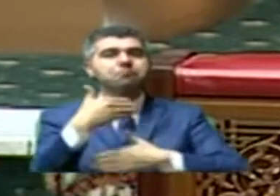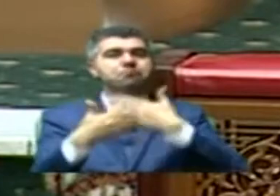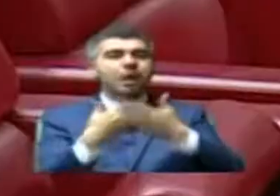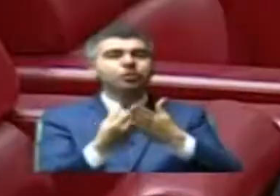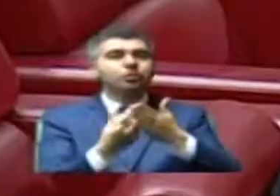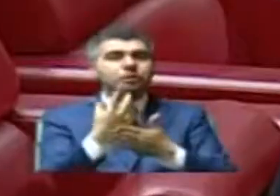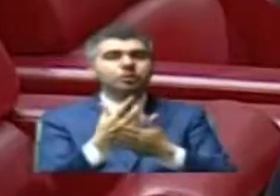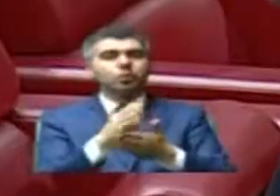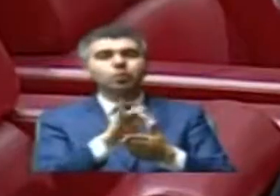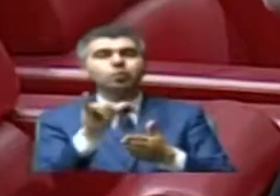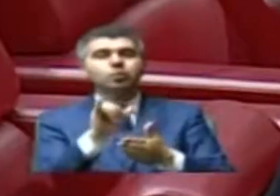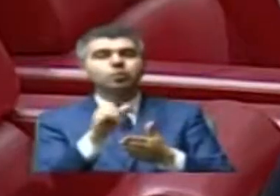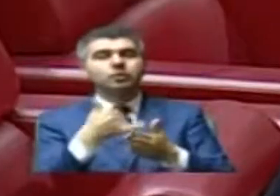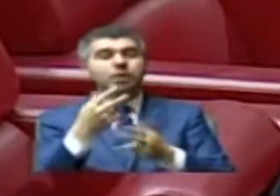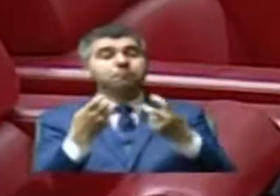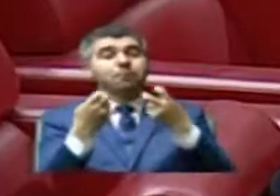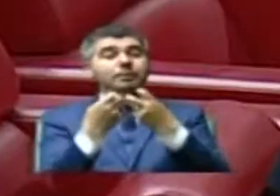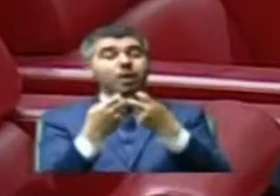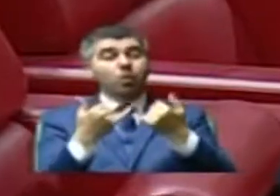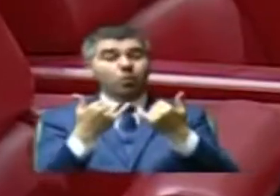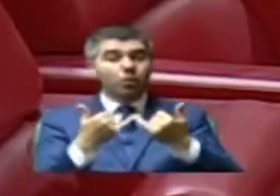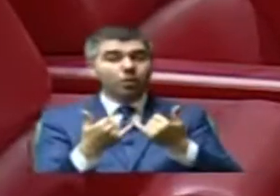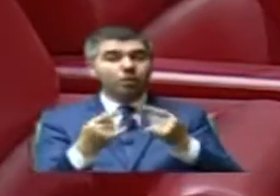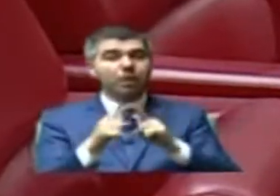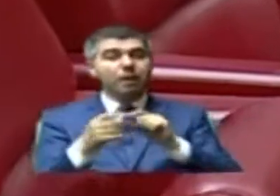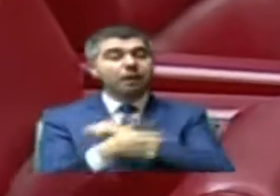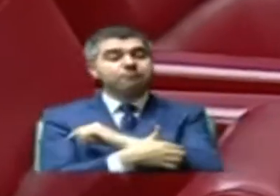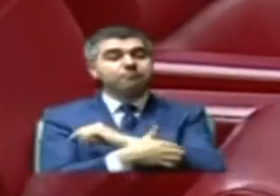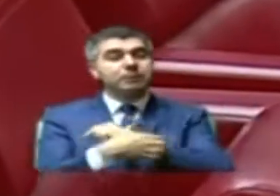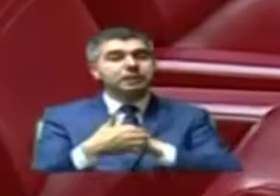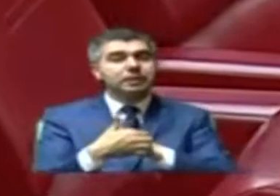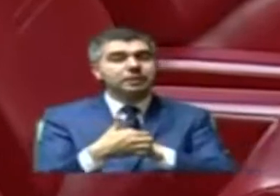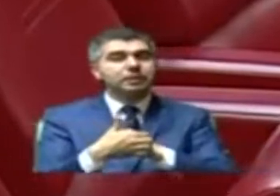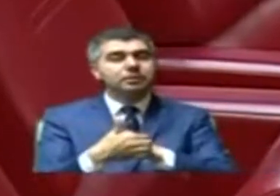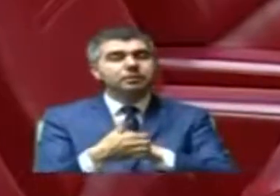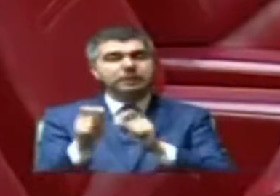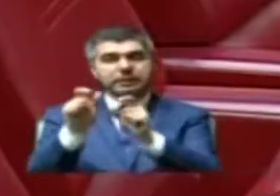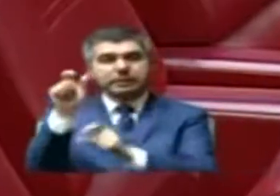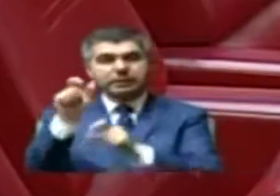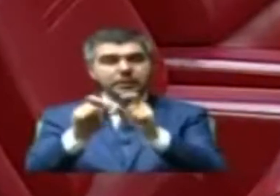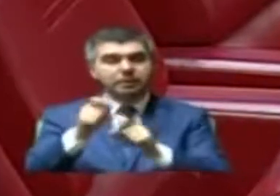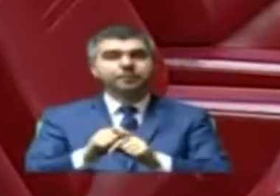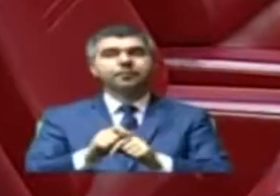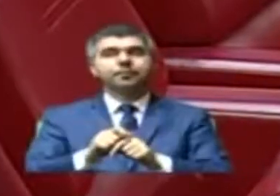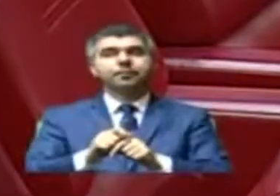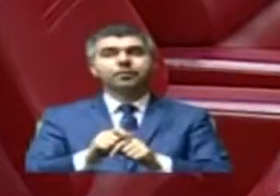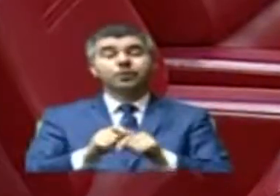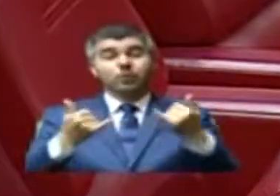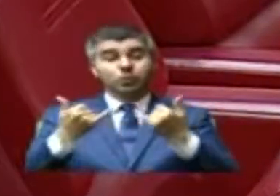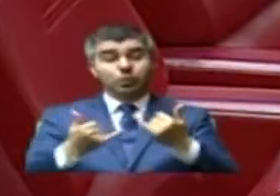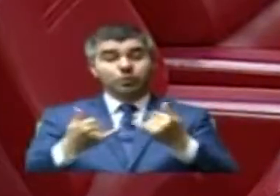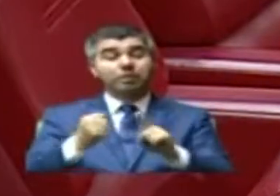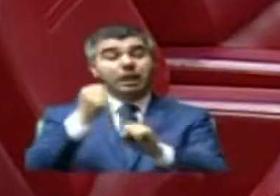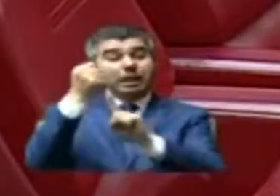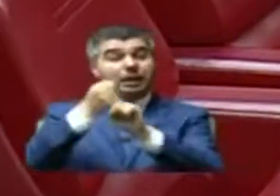فين غنمشيو. مثلا اليوم حديثها على الفقر النقدي. ثانيا اليوم حنا كنشتغلوا